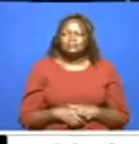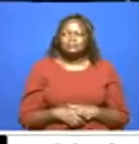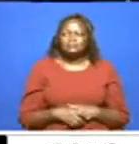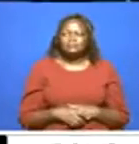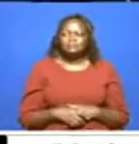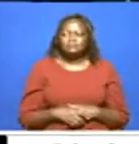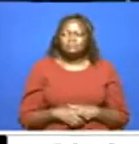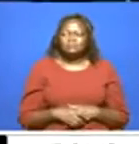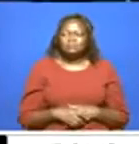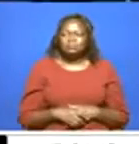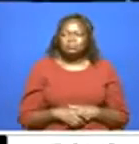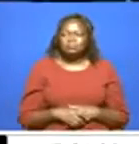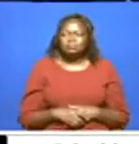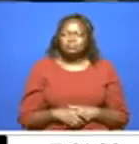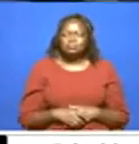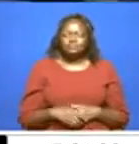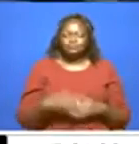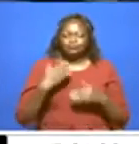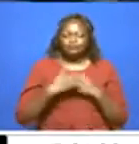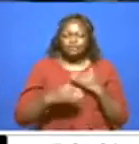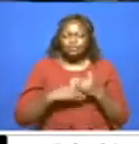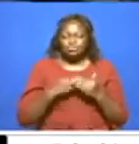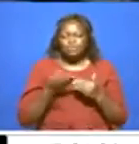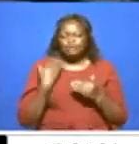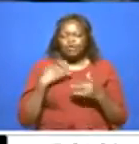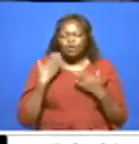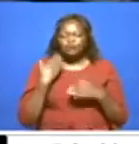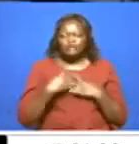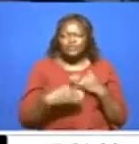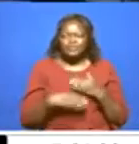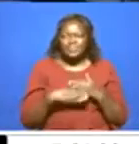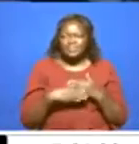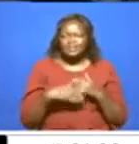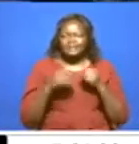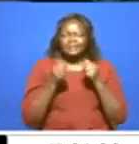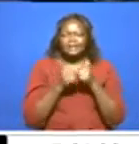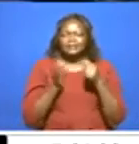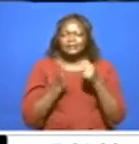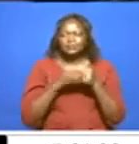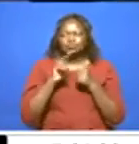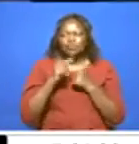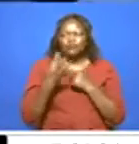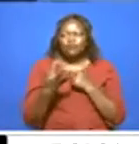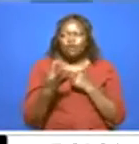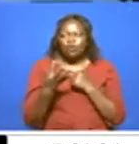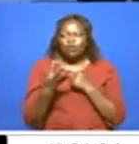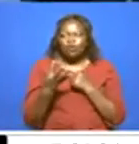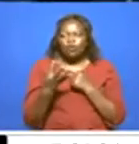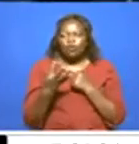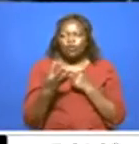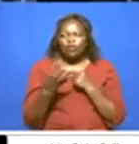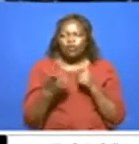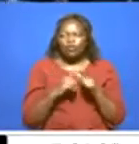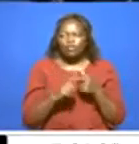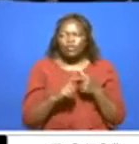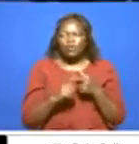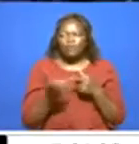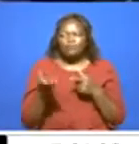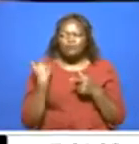Na hii building vile ilijengwa 1924, na ilikuwa ya corps.